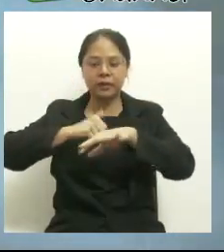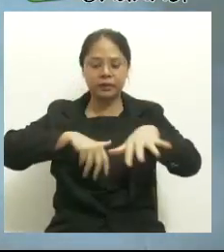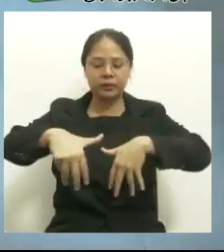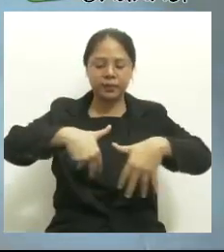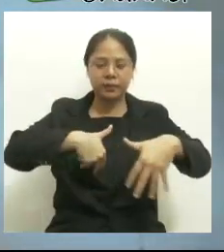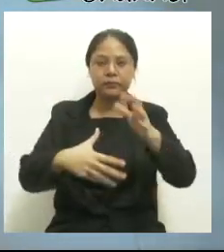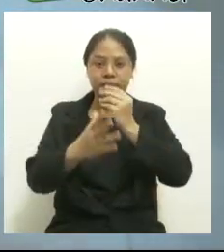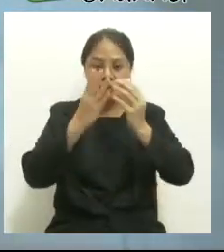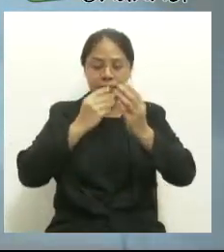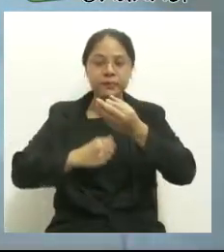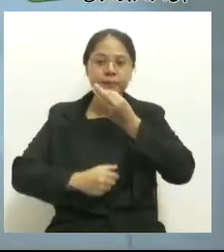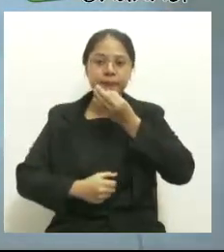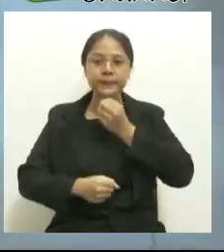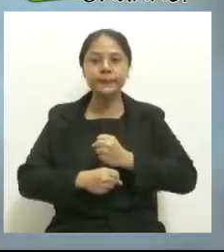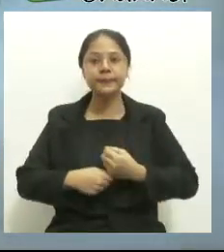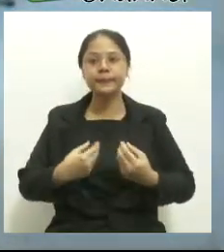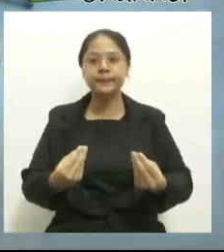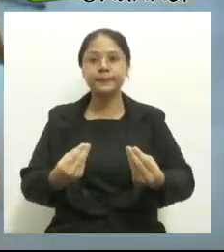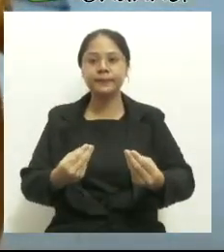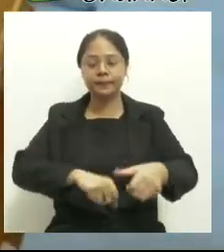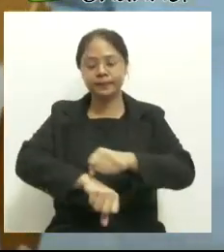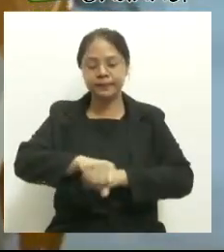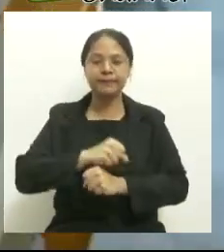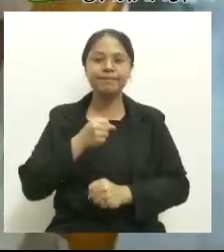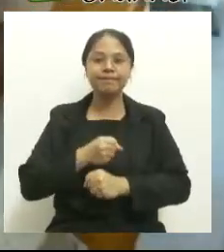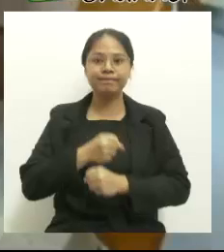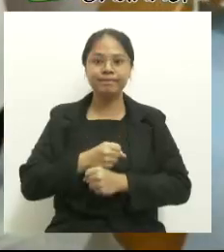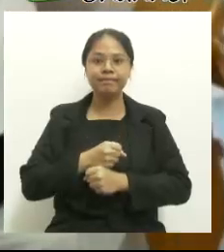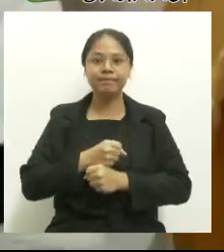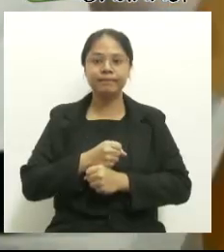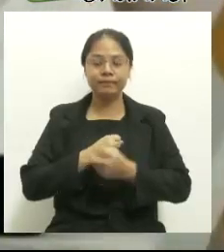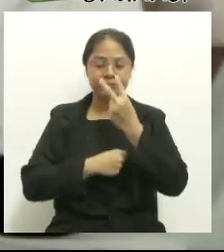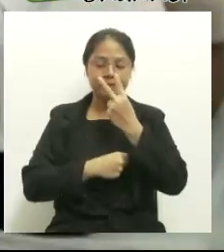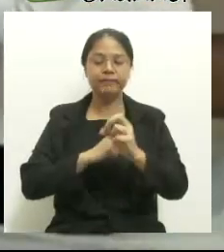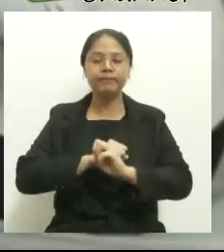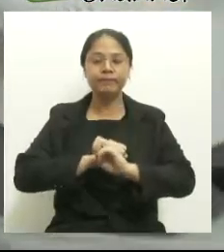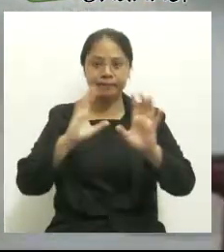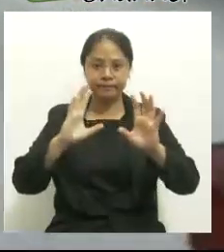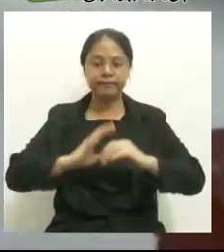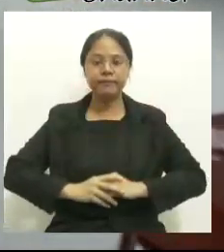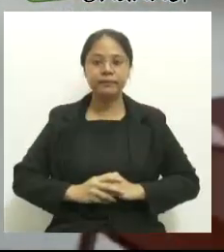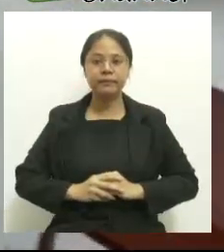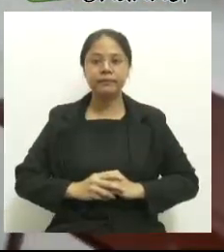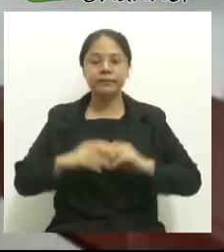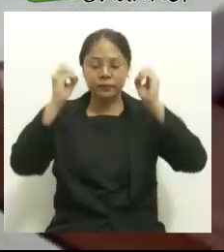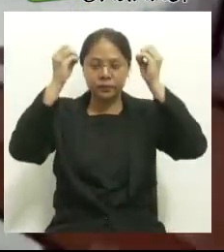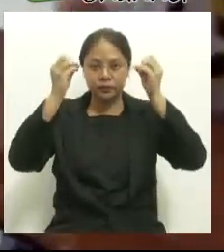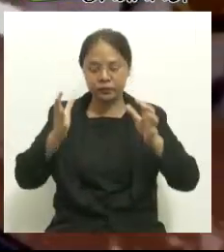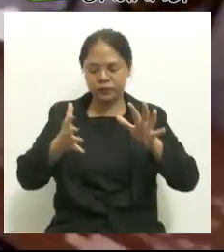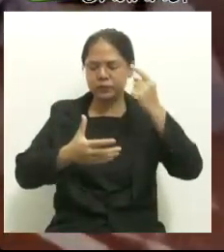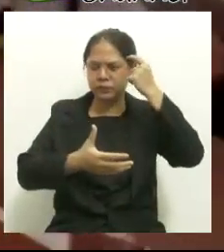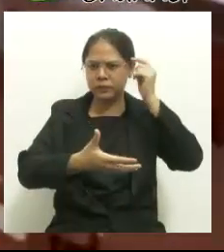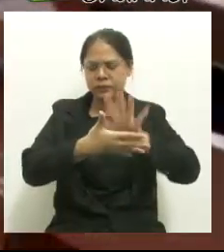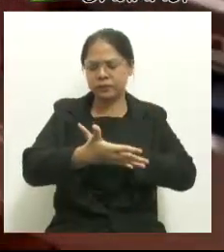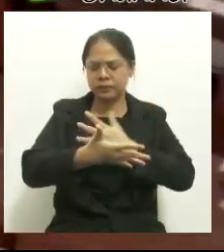การเรียนรู้ทางวิชาชีพลงสู่การปฏิบัติจริงในสถานศึกษาได้อย่างเป็นรูปธรรมเพื่อให้ครูสามารถออกแบบการจัดการเรียนรู้